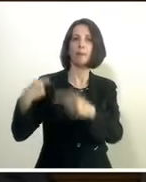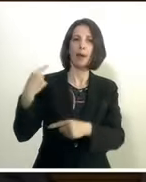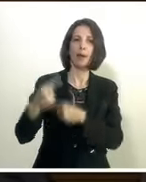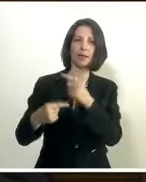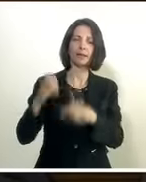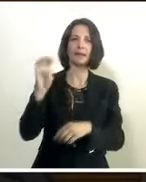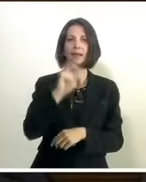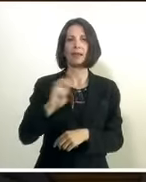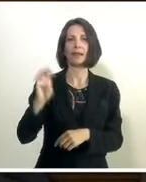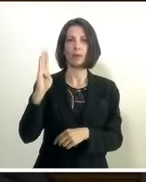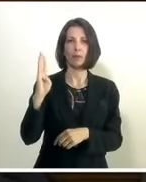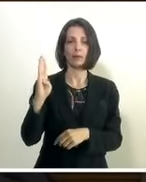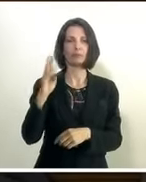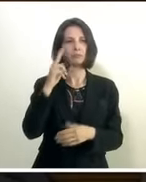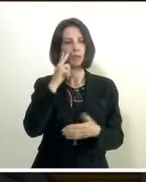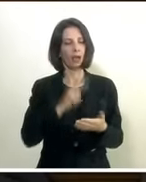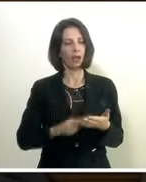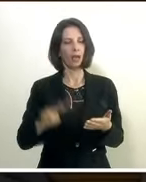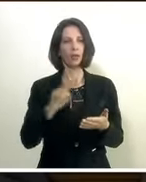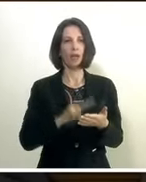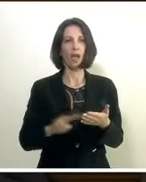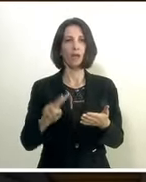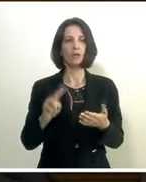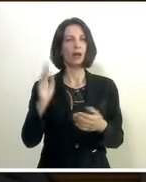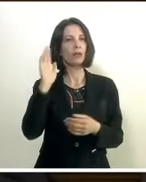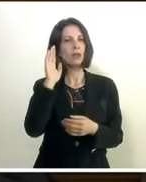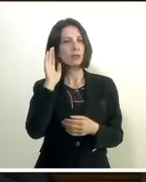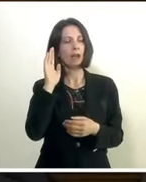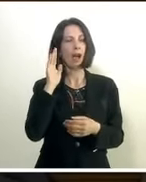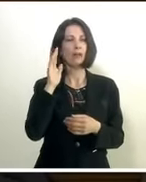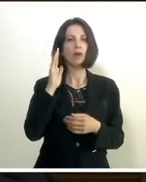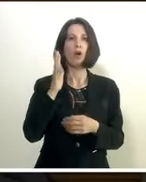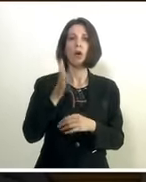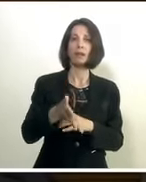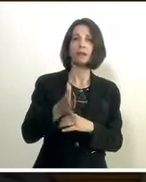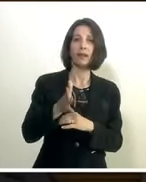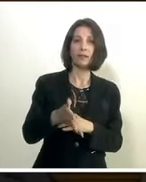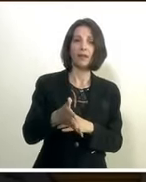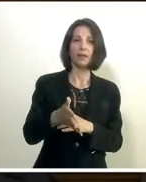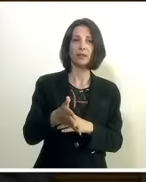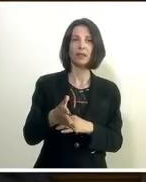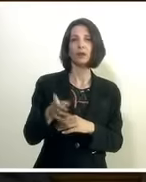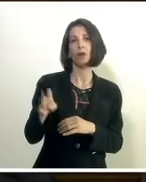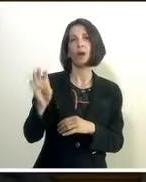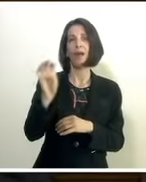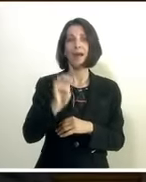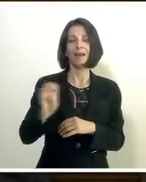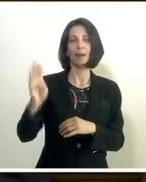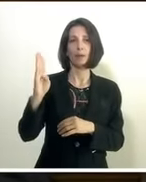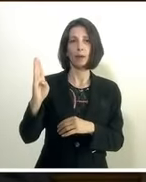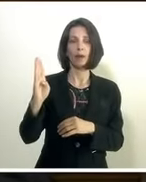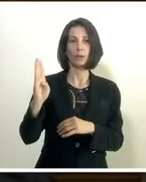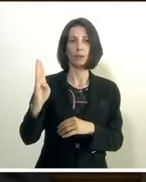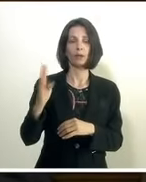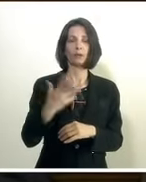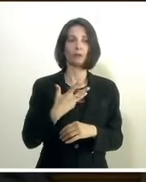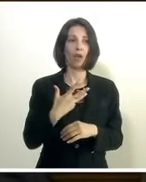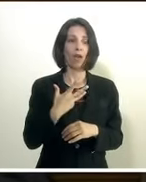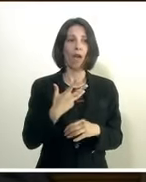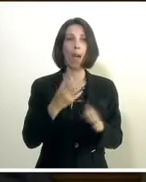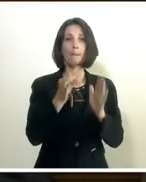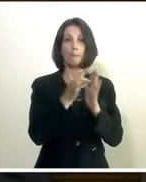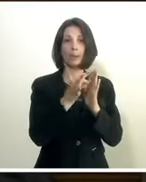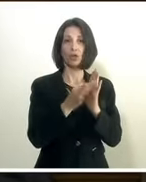riascoltando gli interventi i discorsi le interviste di Enrico Berlinguer ci sono concetti e principi che sono estremamente attuali per